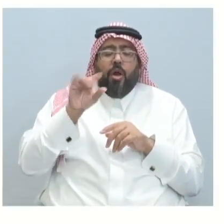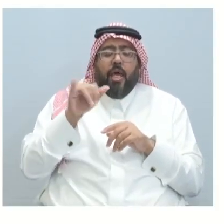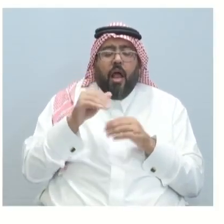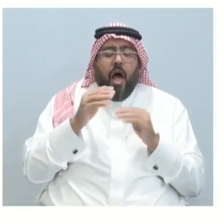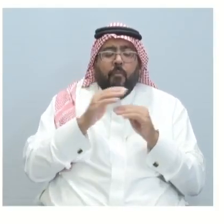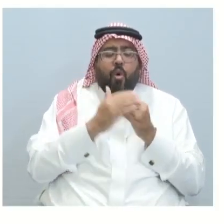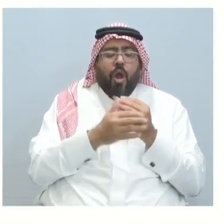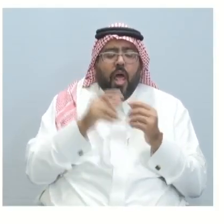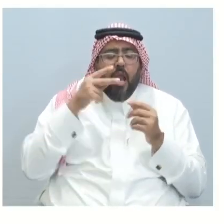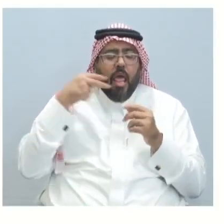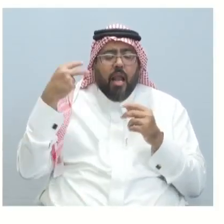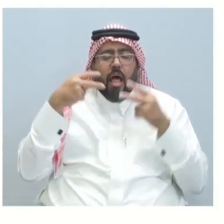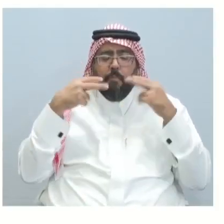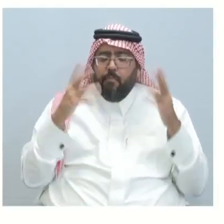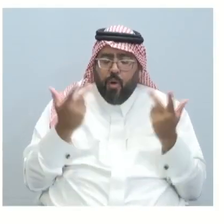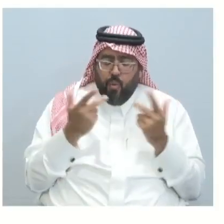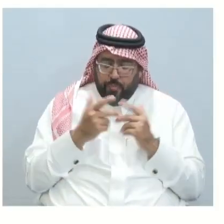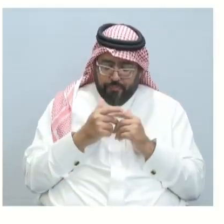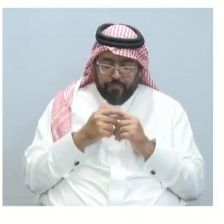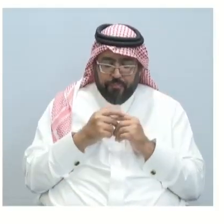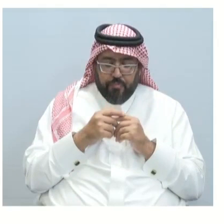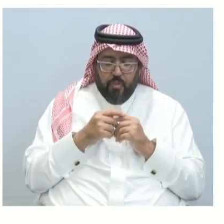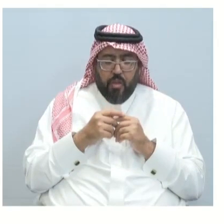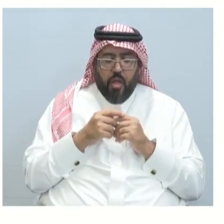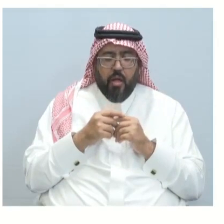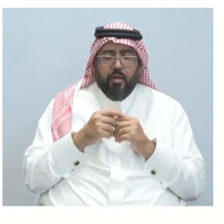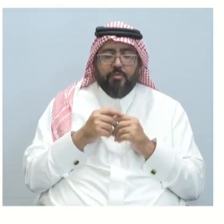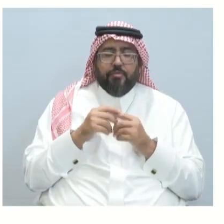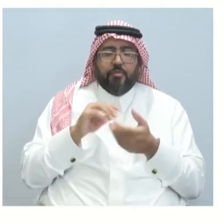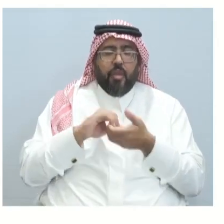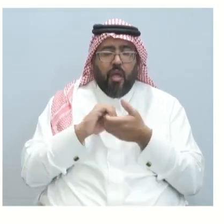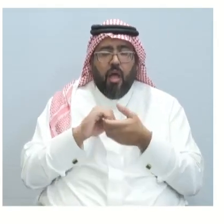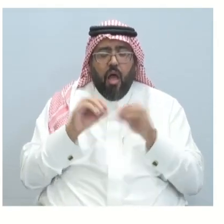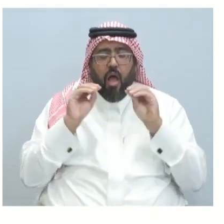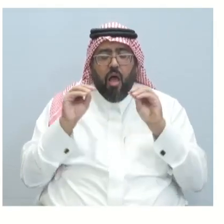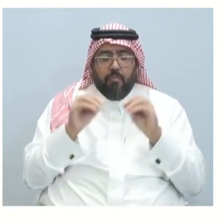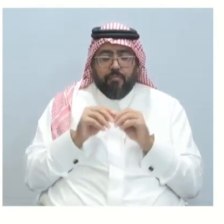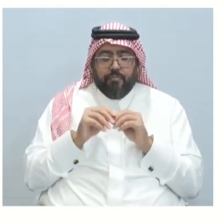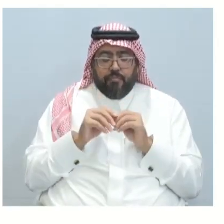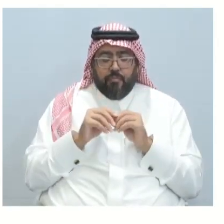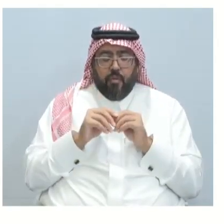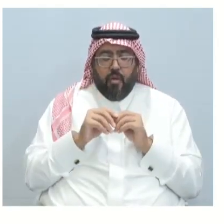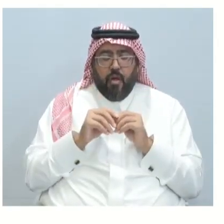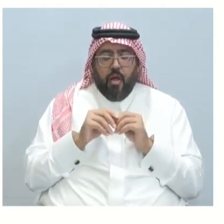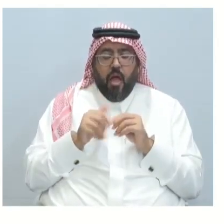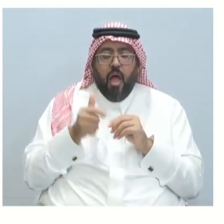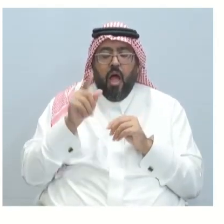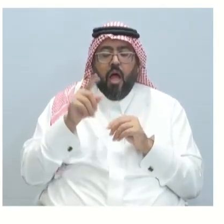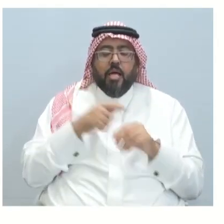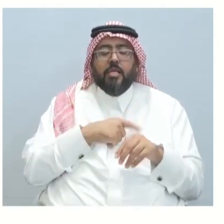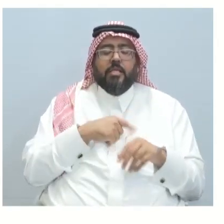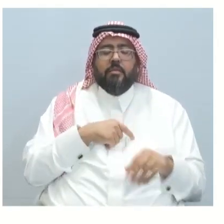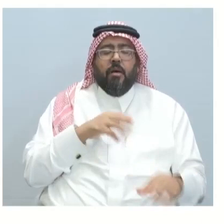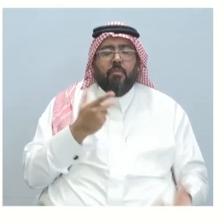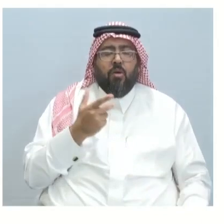على مسامعنا لهذا كان هو اكثر الصحابه في روايه هذا الحديث فمن يستطيع ان يقول لي ماذا